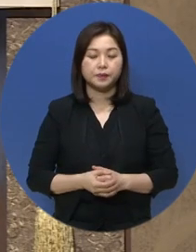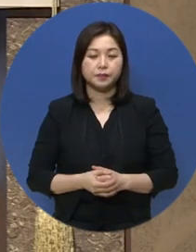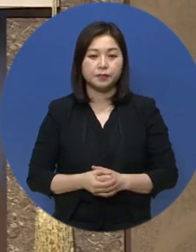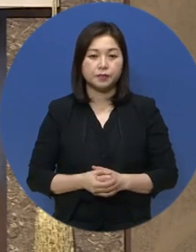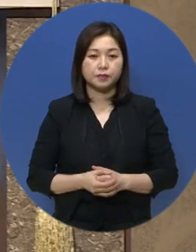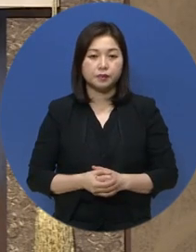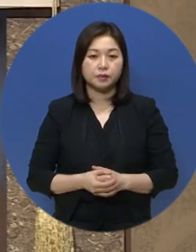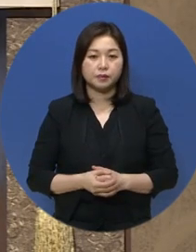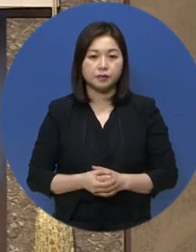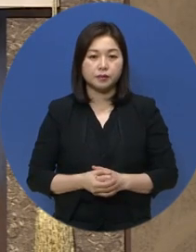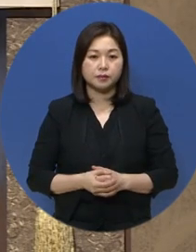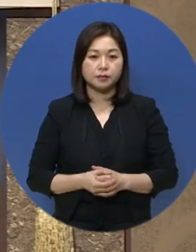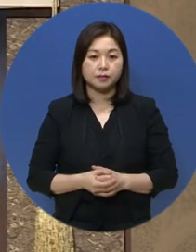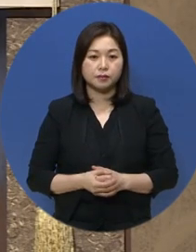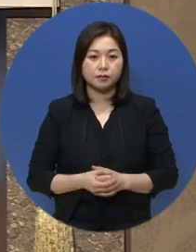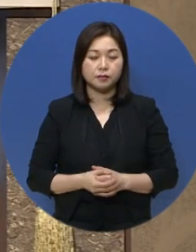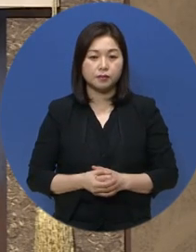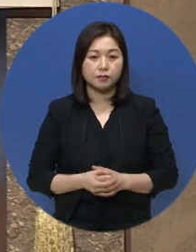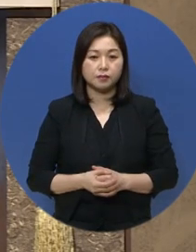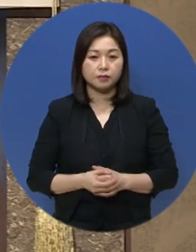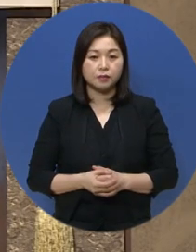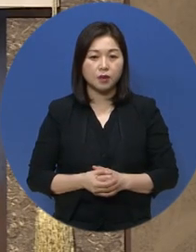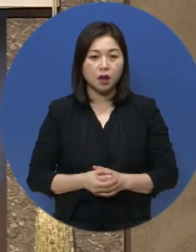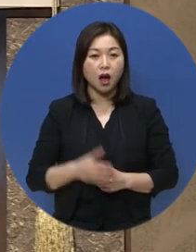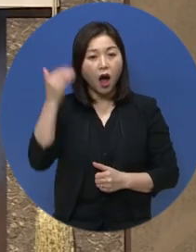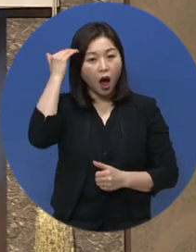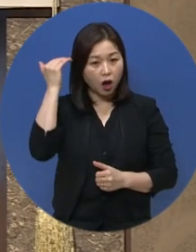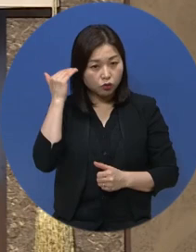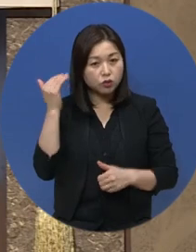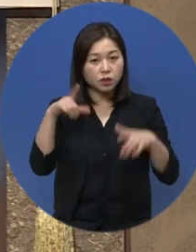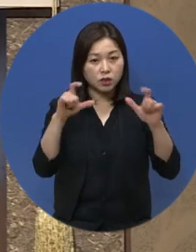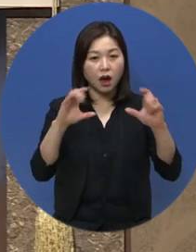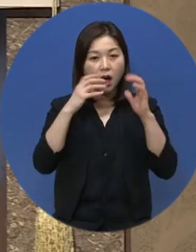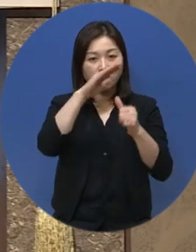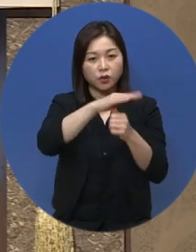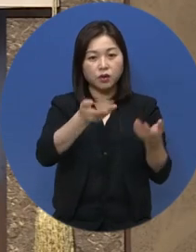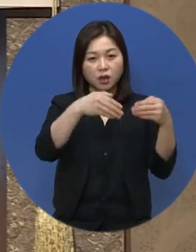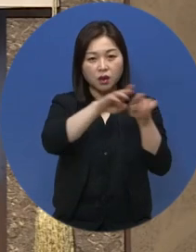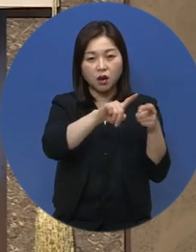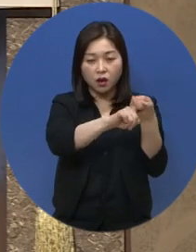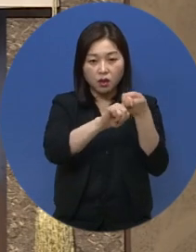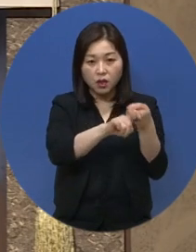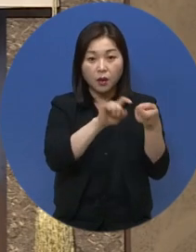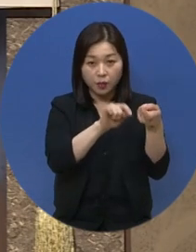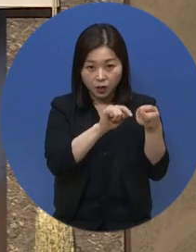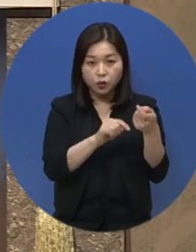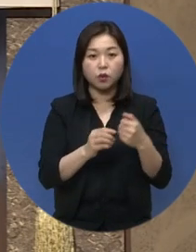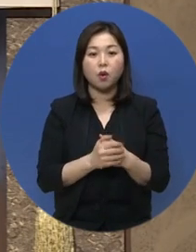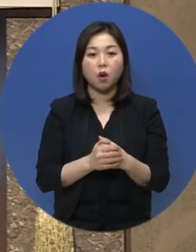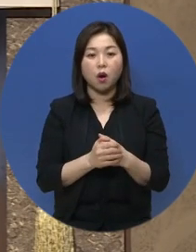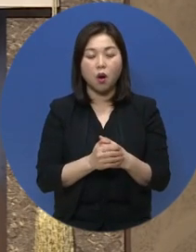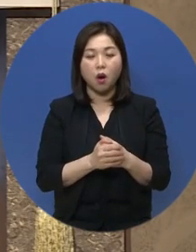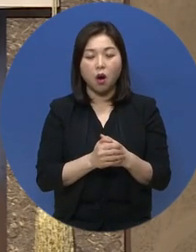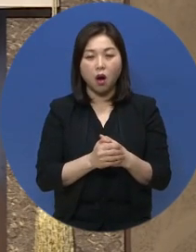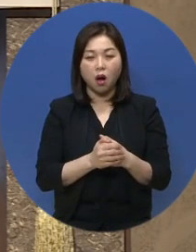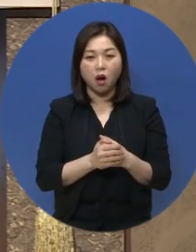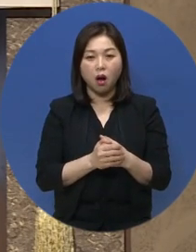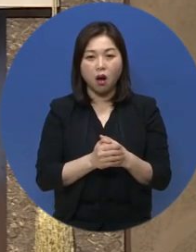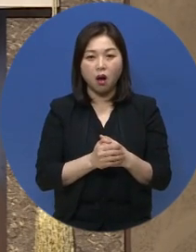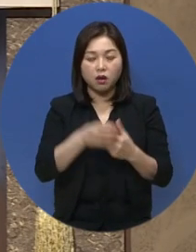마찬가지로 최고 의결기구인 총회가 있고 네. 그리고 이사회와 감사 이런 기본적인 틀들을 갖춰서 운영이 되고